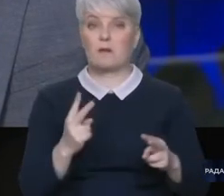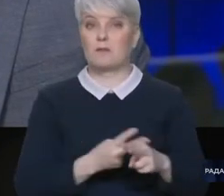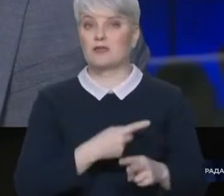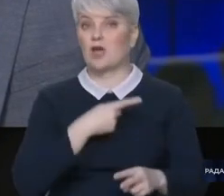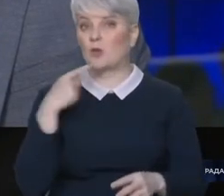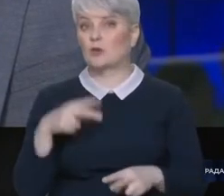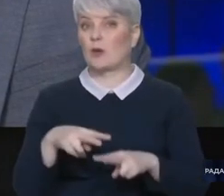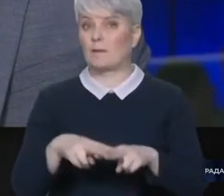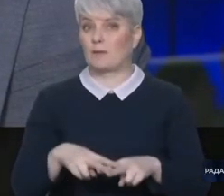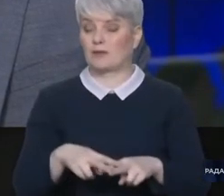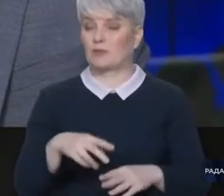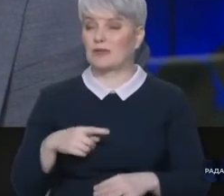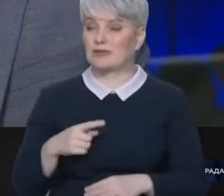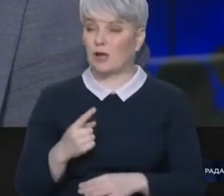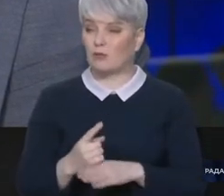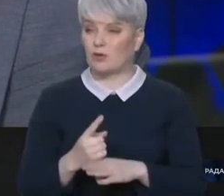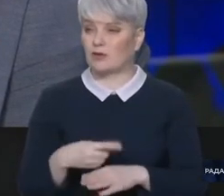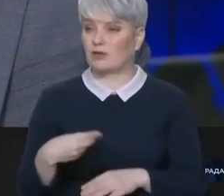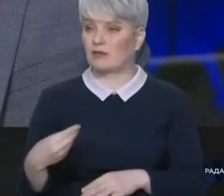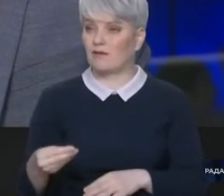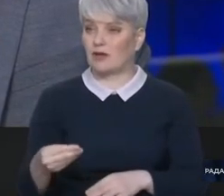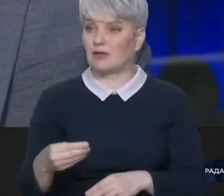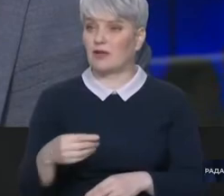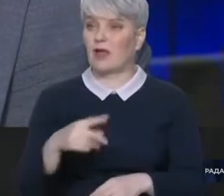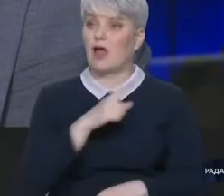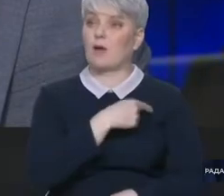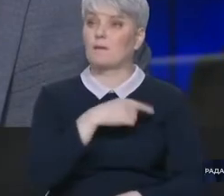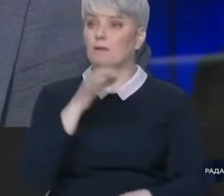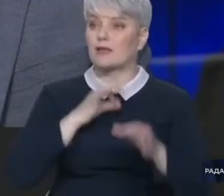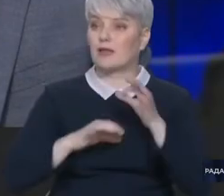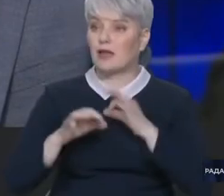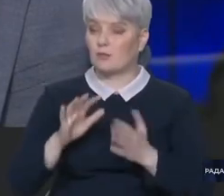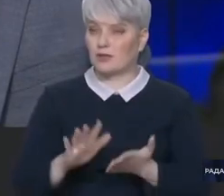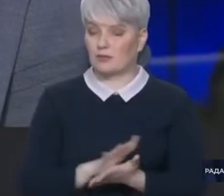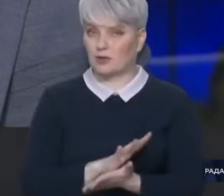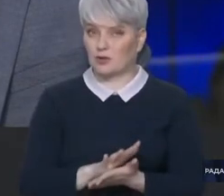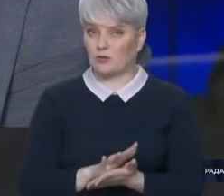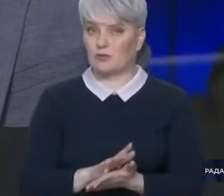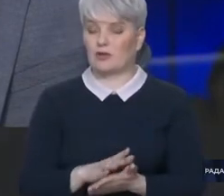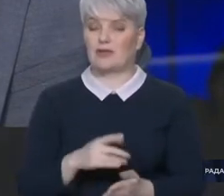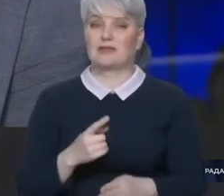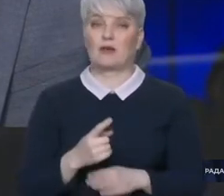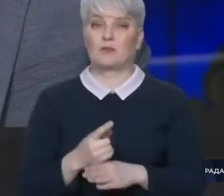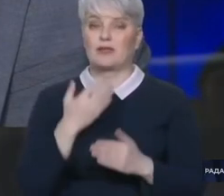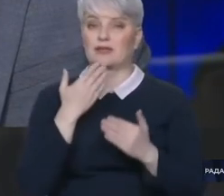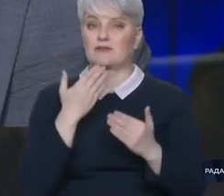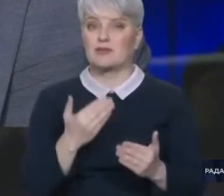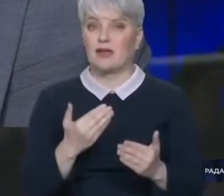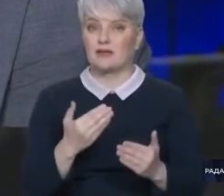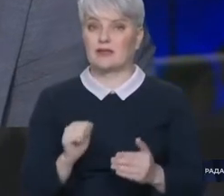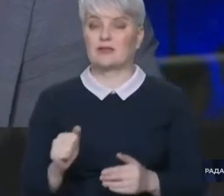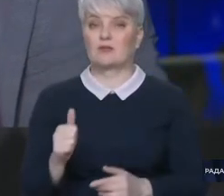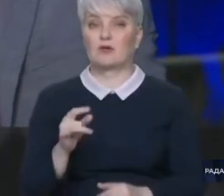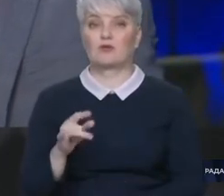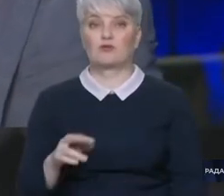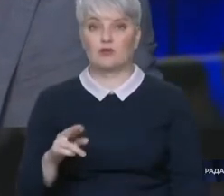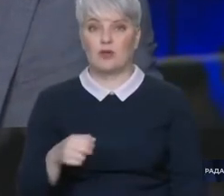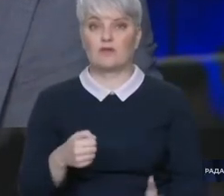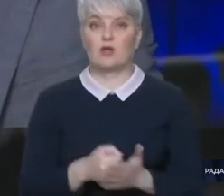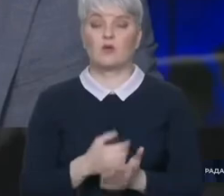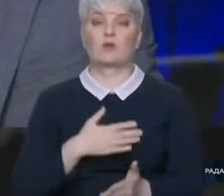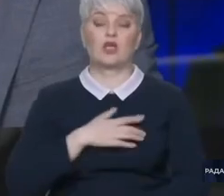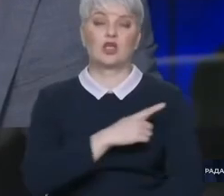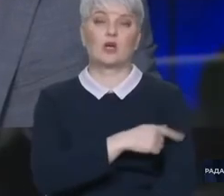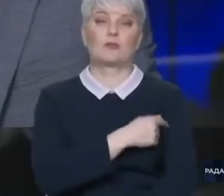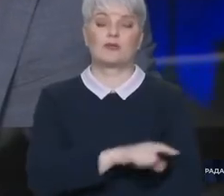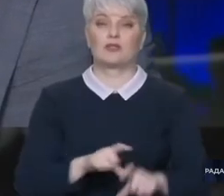російського паспорта вони заборонили надавати медикаменти безкоштовні і заборонили звертатися з 1 червня до наших